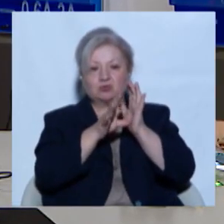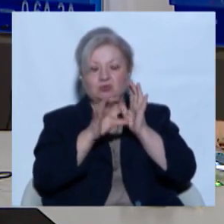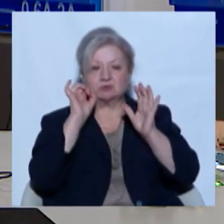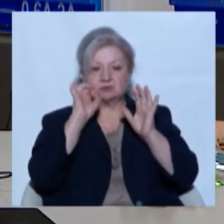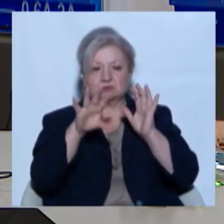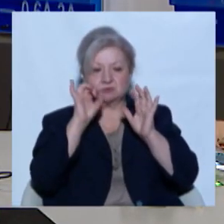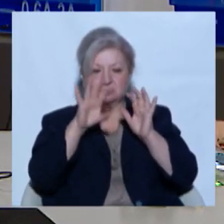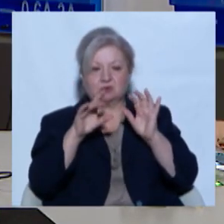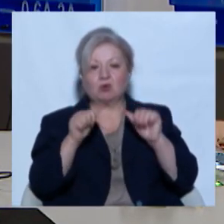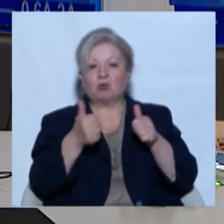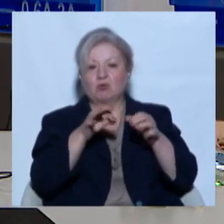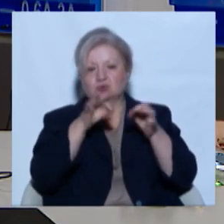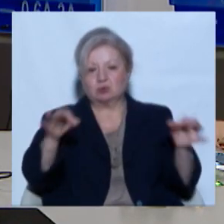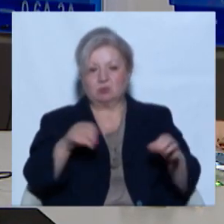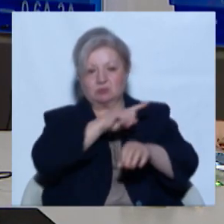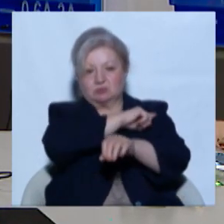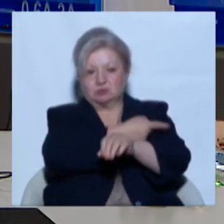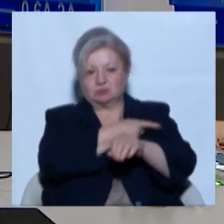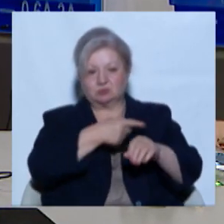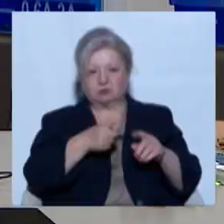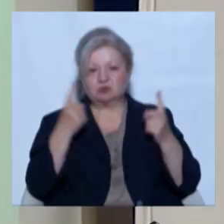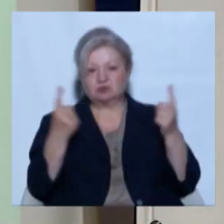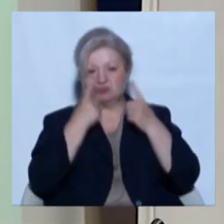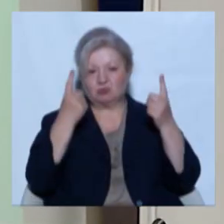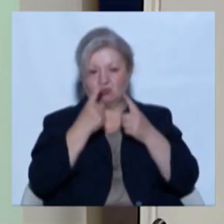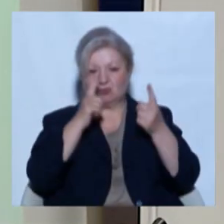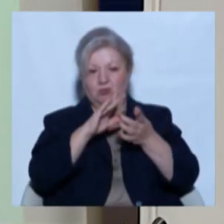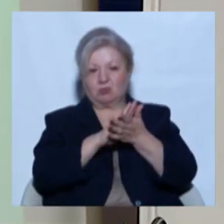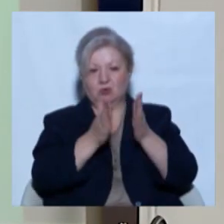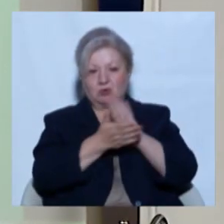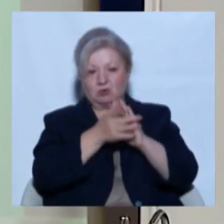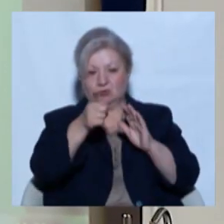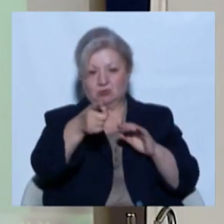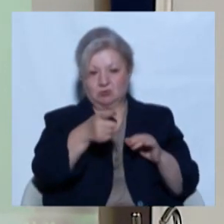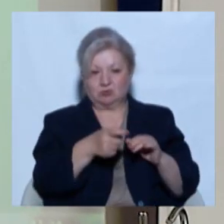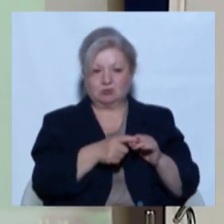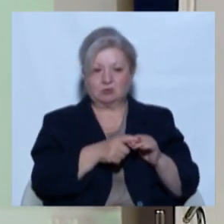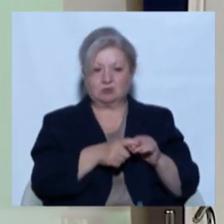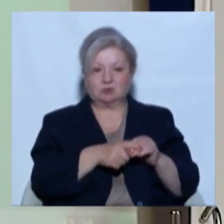ძალას შეულებრივ პირობებში? დინამომეტრის საშუალებით, ვიცით ეს ჩვენ ეს ხერხი.